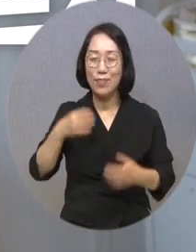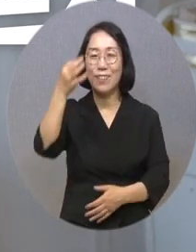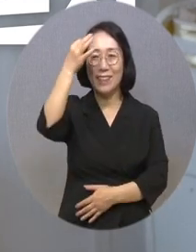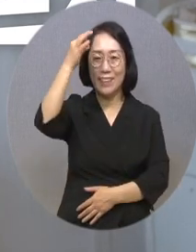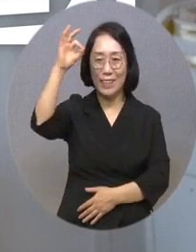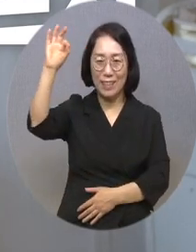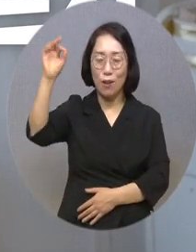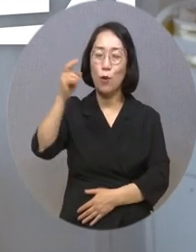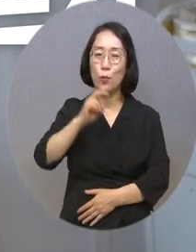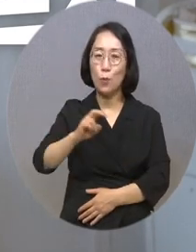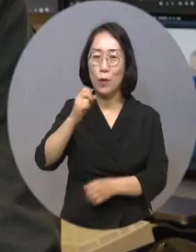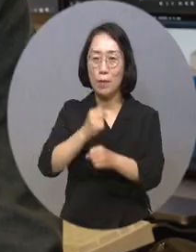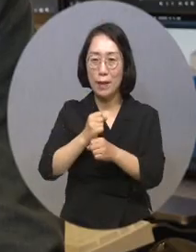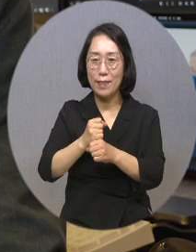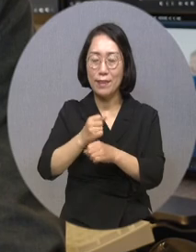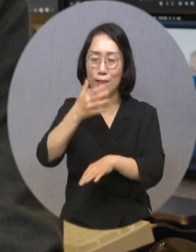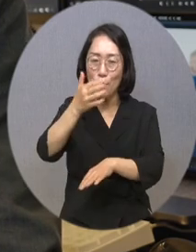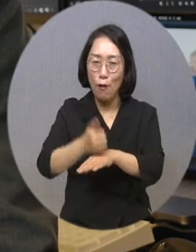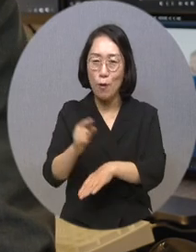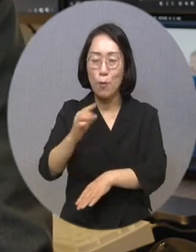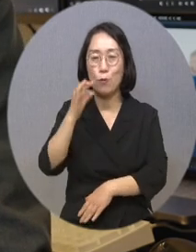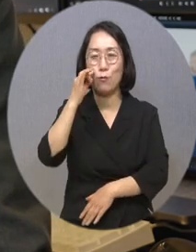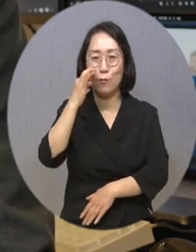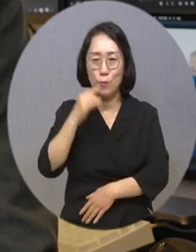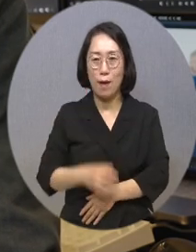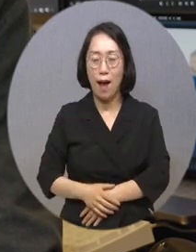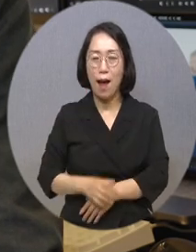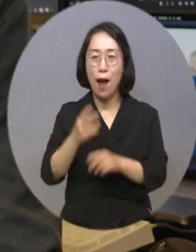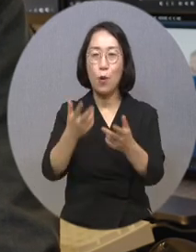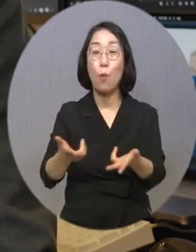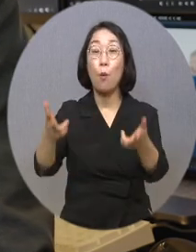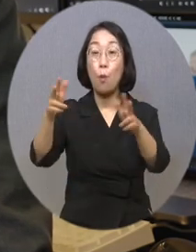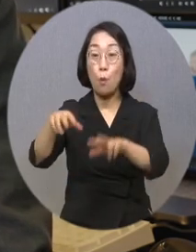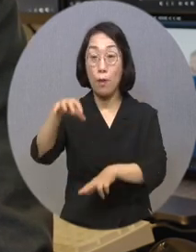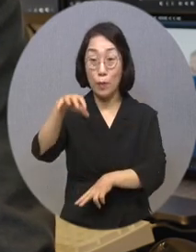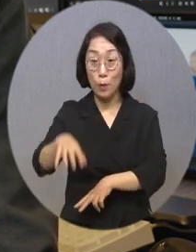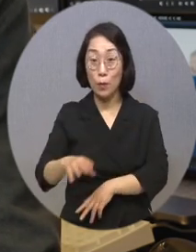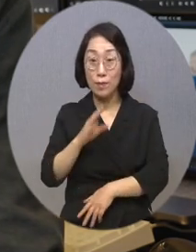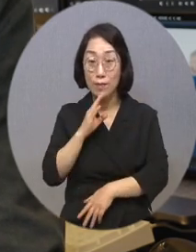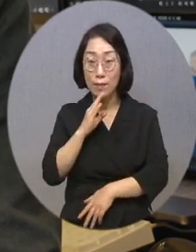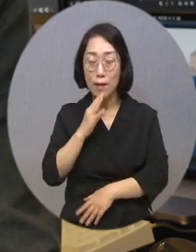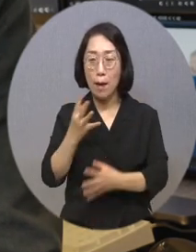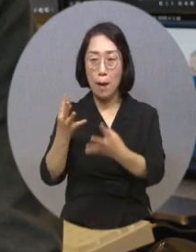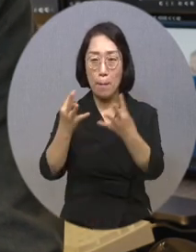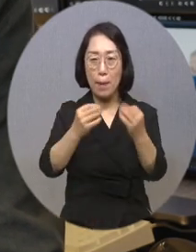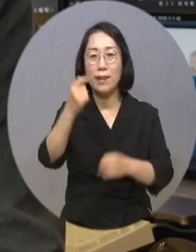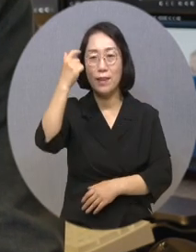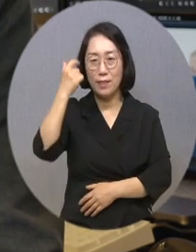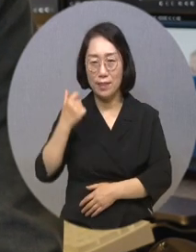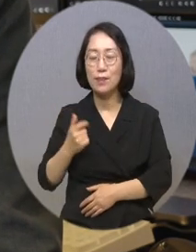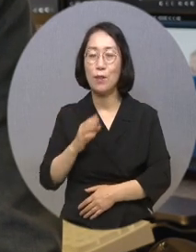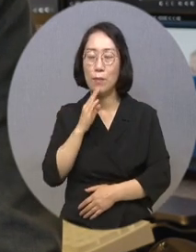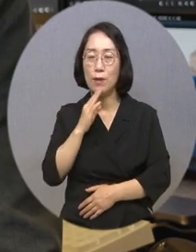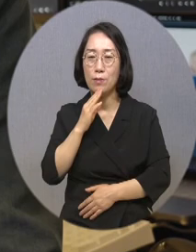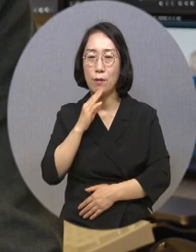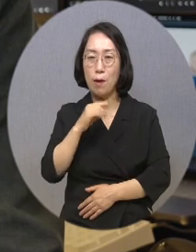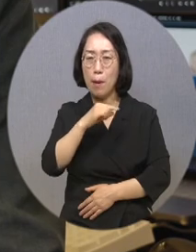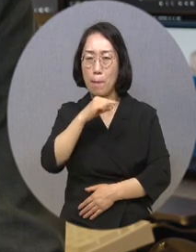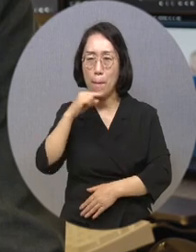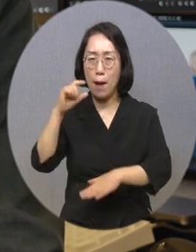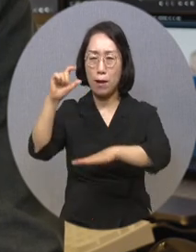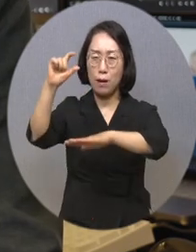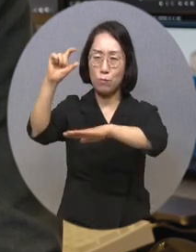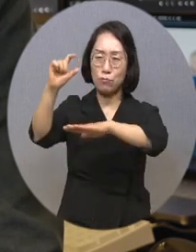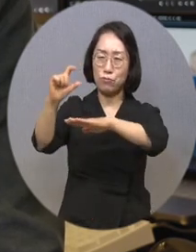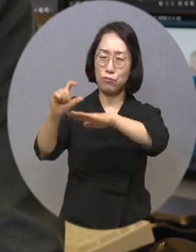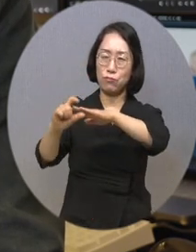또 노래가 어떻게 나올지 궁금하네요. 아 낙지공원 굉장히 또 많은 것들을 느낄 수 있었는데 밤에 내리는 뭐 노을이라든지 이런 거랑 해서 엮어서